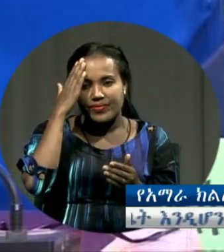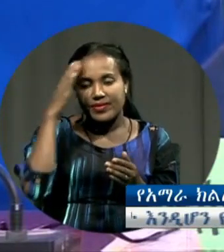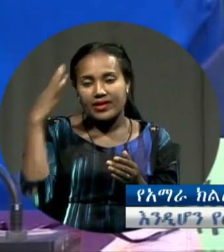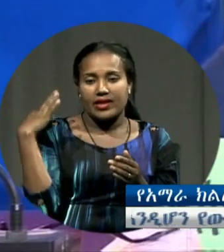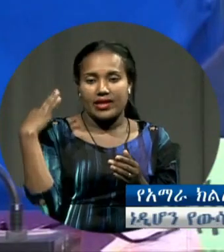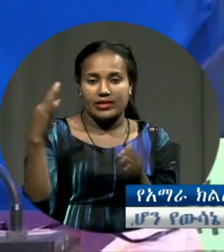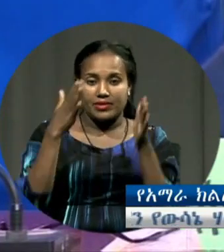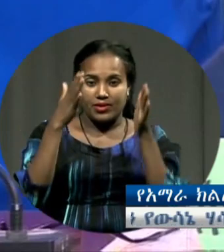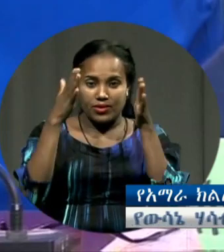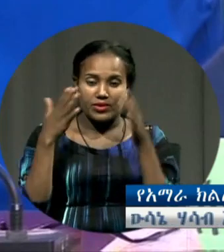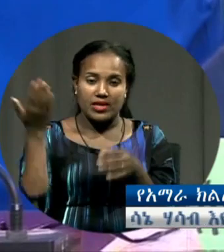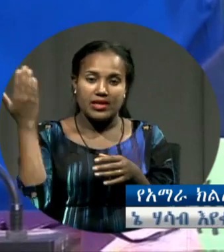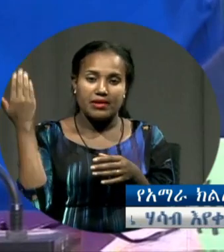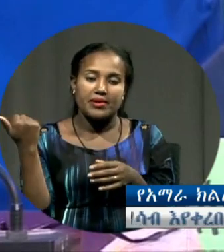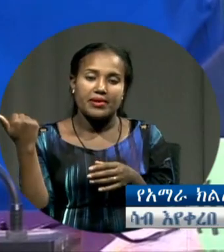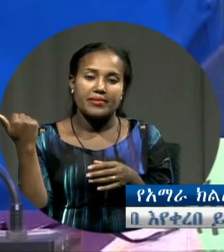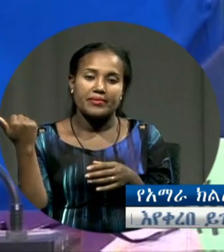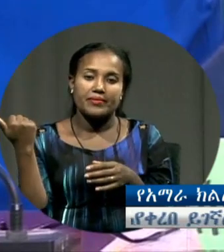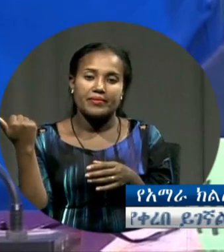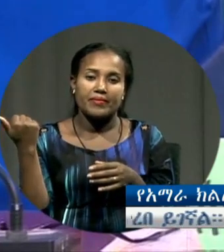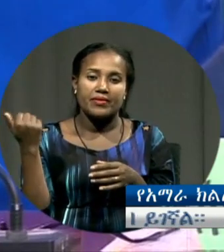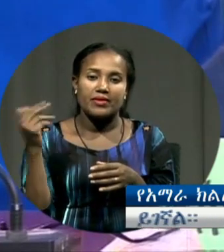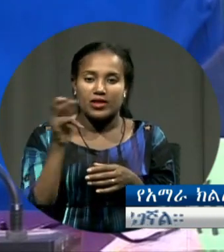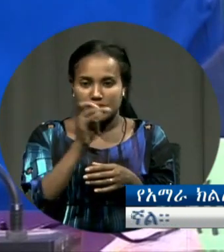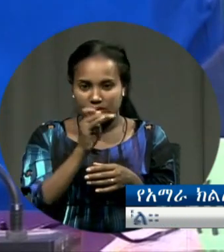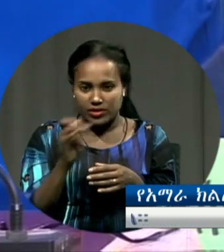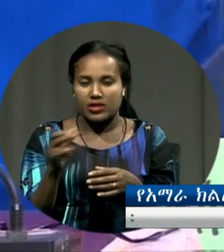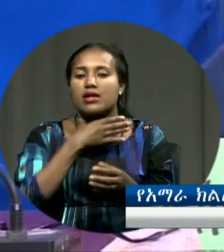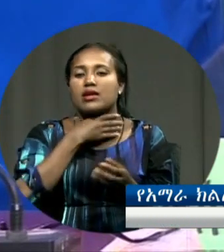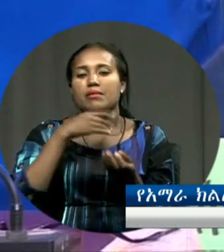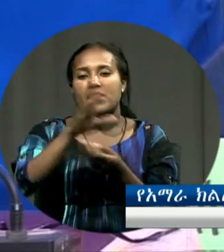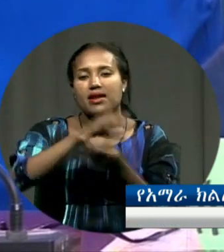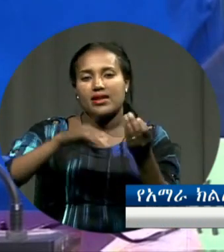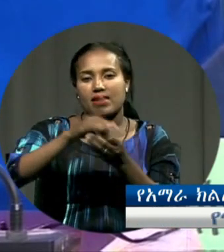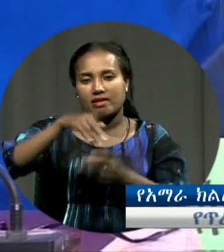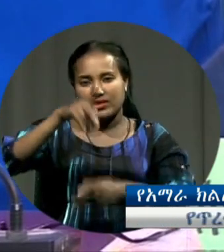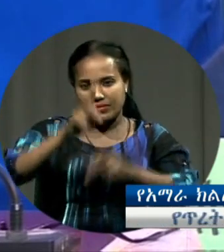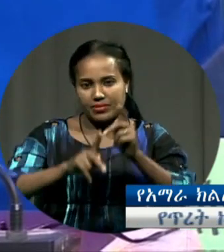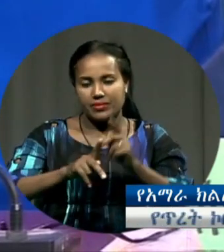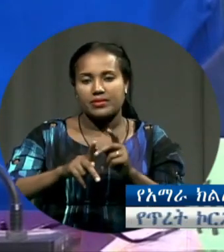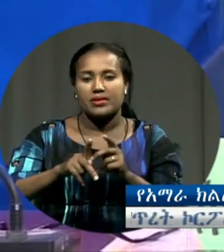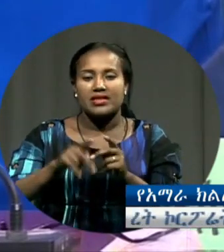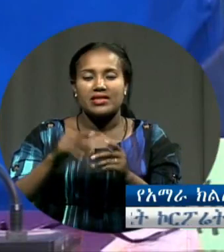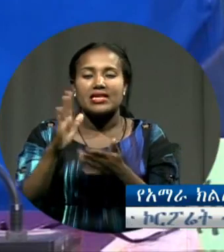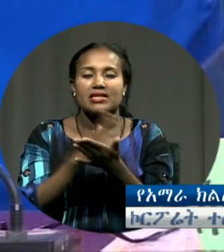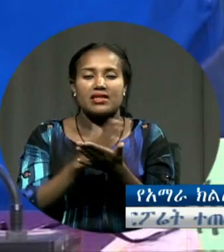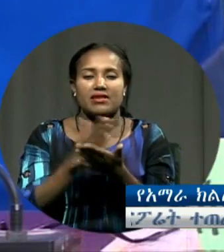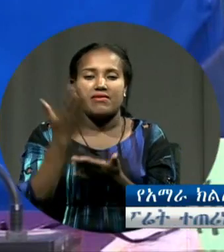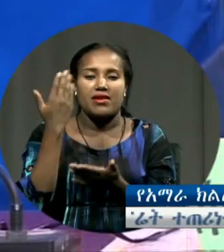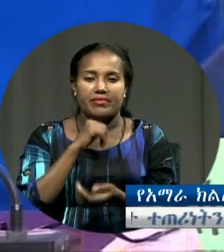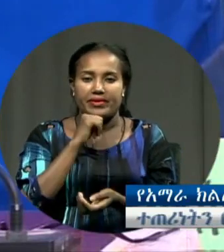ግለሰብ ተኮር ስለነበረ እንጂ የአማራ ክልል ህዝብ ያሳተፈ አልነበረም።